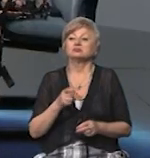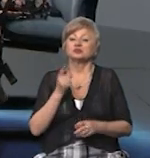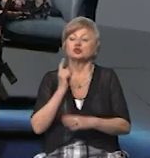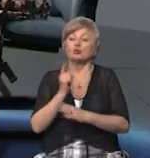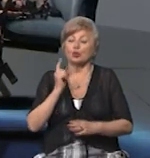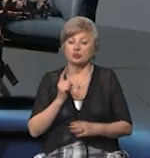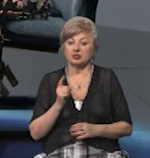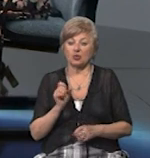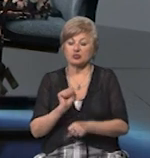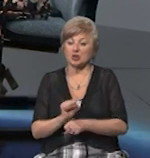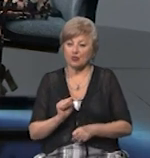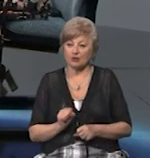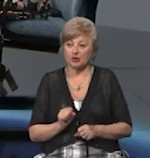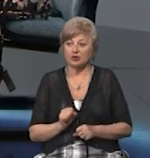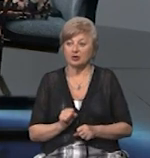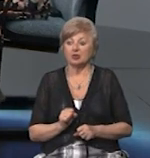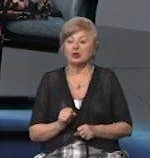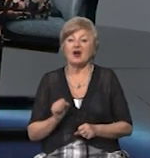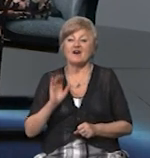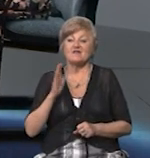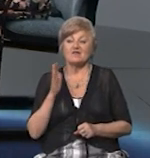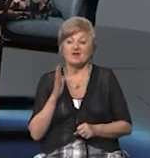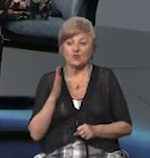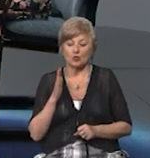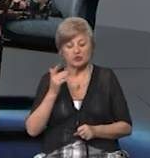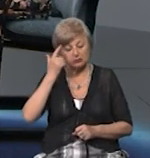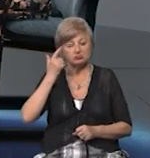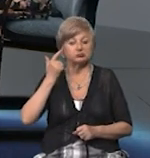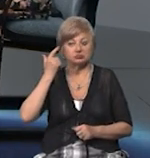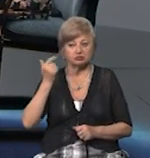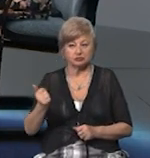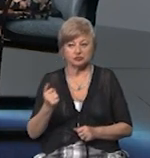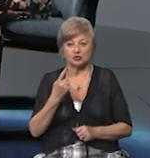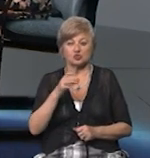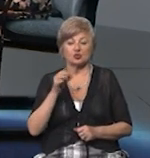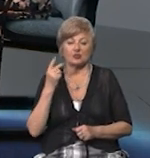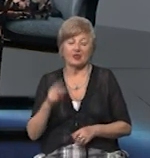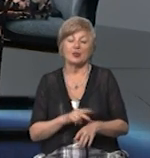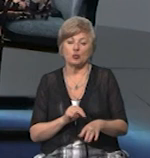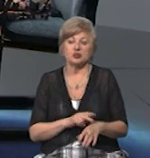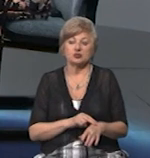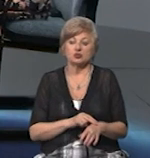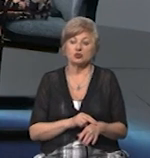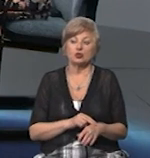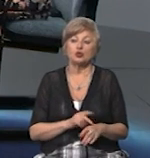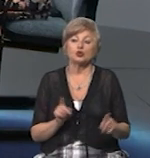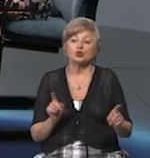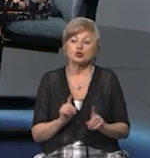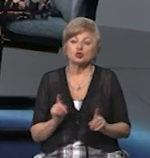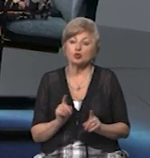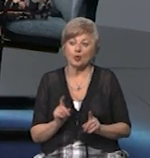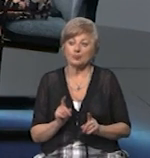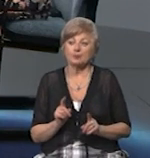заборонена. Я у вівторок давав заявку на 102, на патрульну поліцію, щодо того,